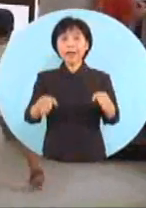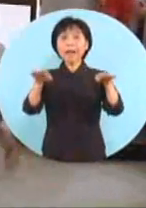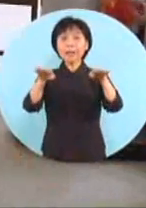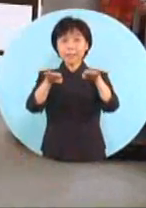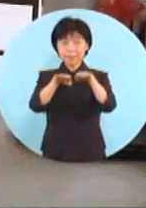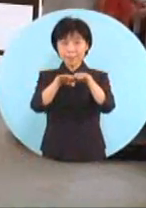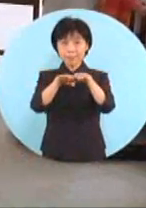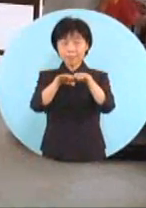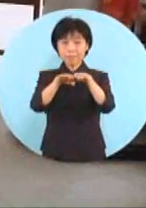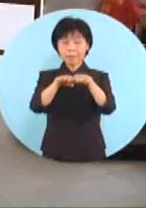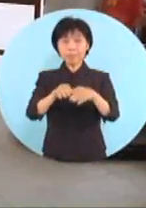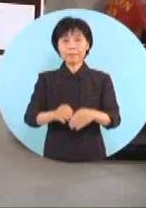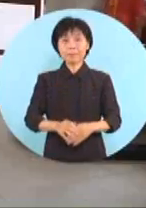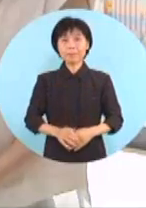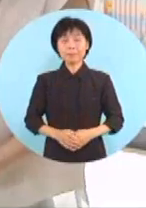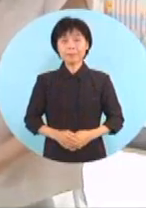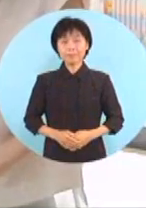館。